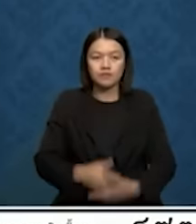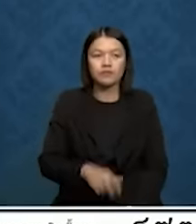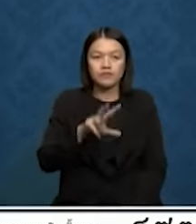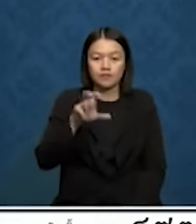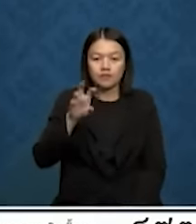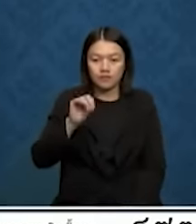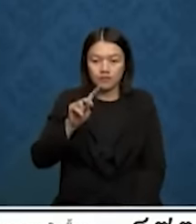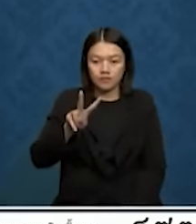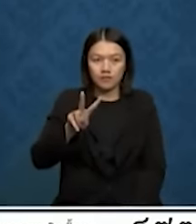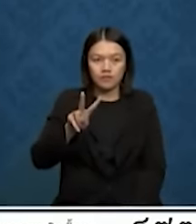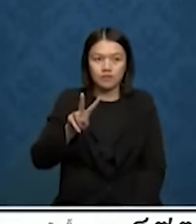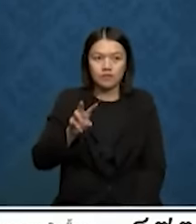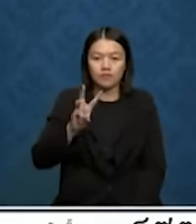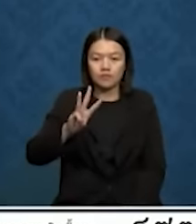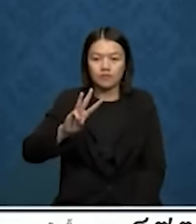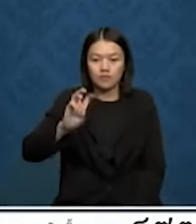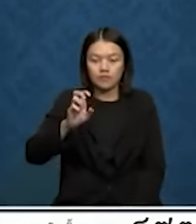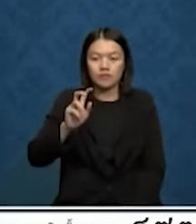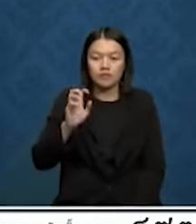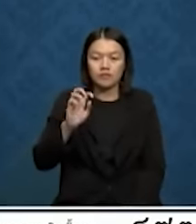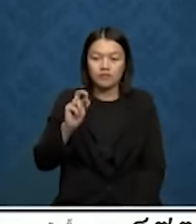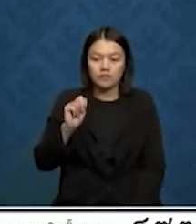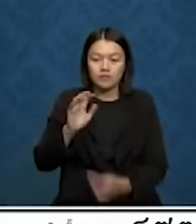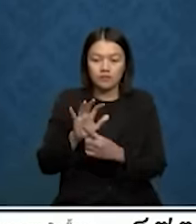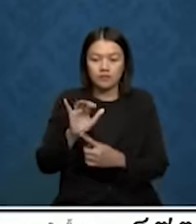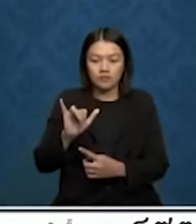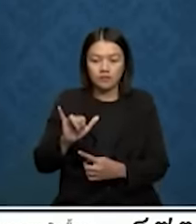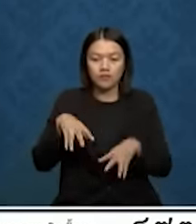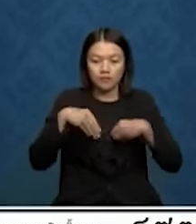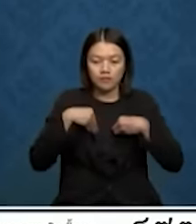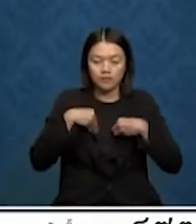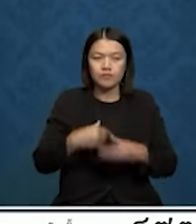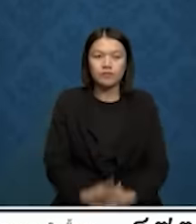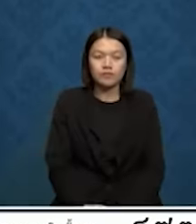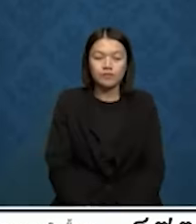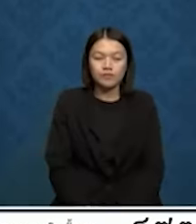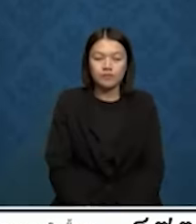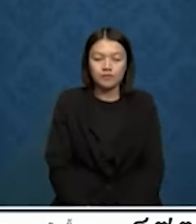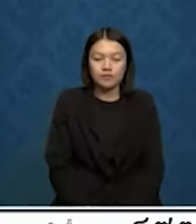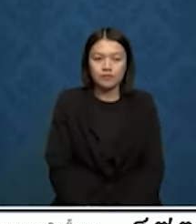342นายวินัยพัทรประสิทธิ ์เห็นชอบครับ